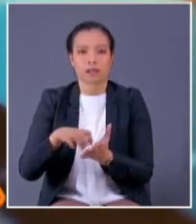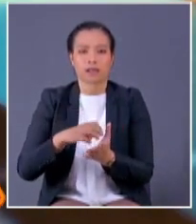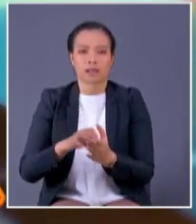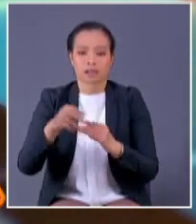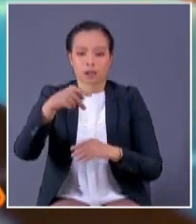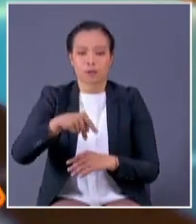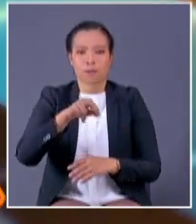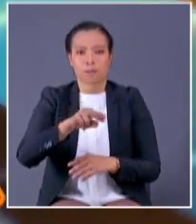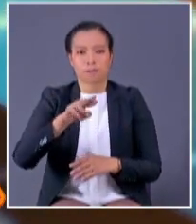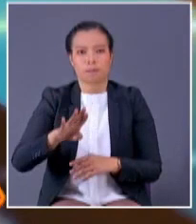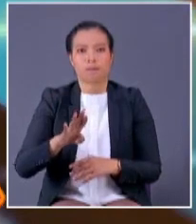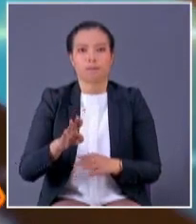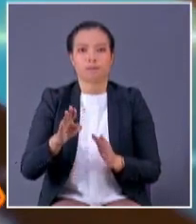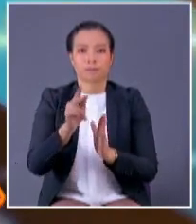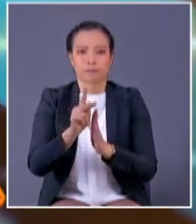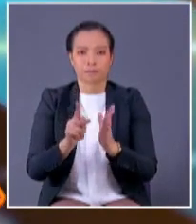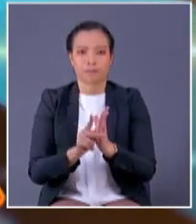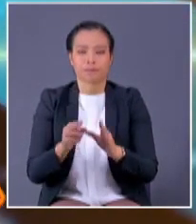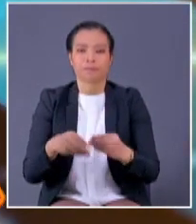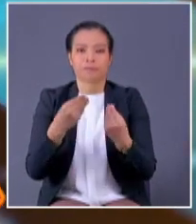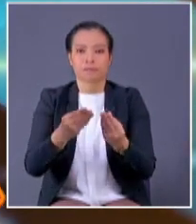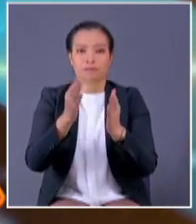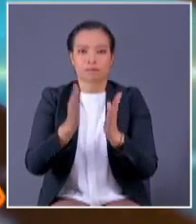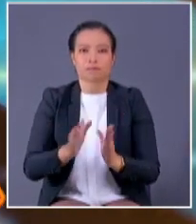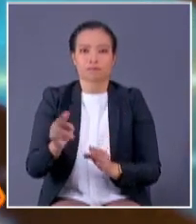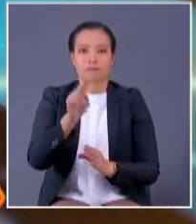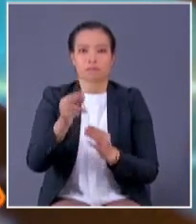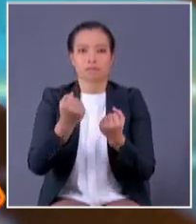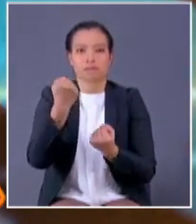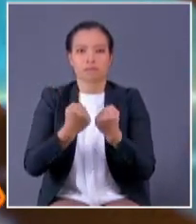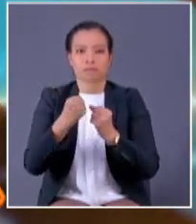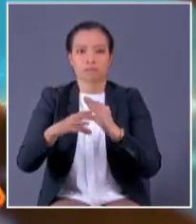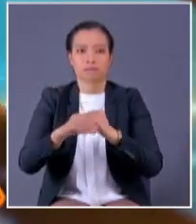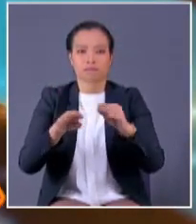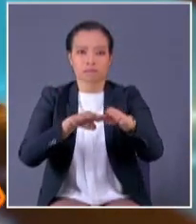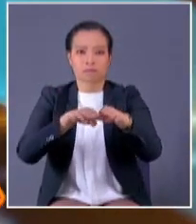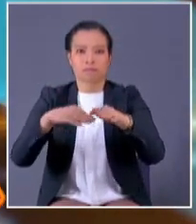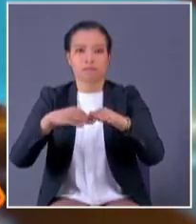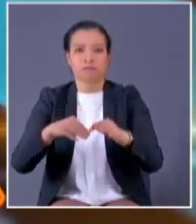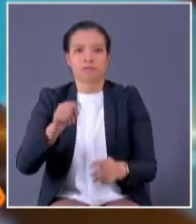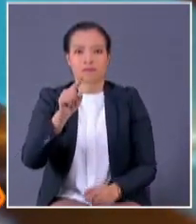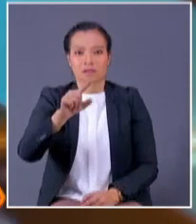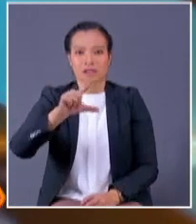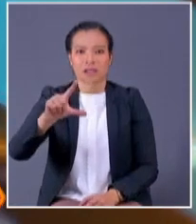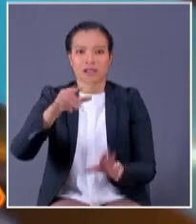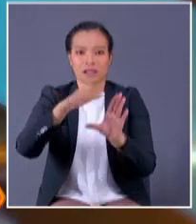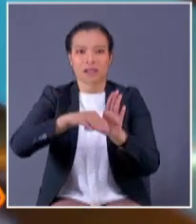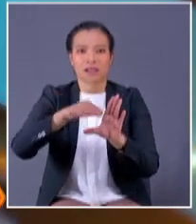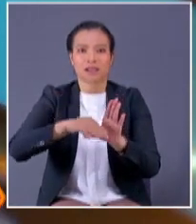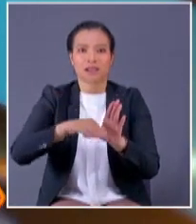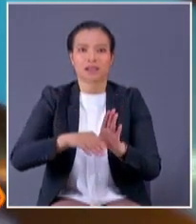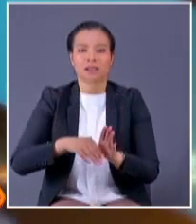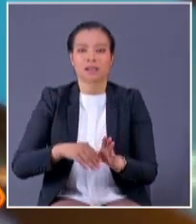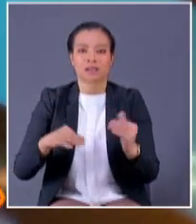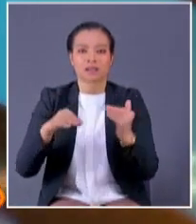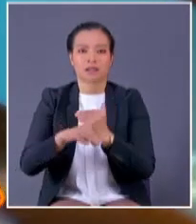บับนี้นะสมควรที่จะให้ผู้ที่ใช้รถใช้ถนนอย่างรถบรรทุกนะมีทั้งหมด1ล้านกว่าคันที่จดทะเบียนอยู่กรมการขนส่งท